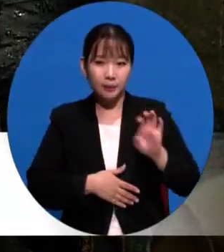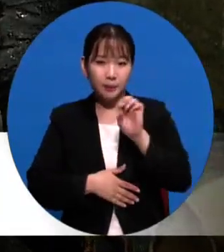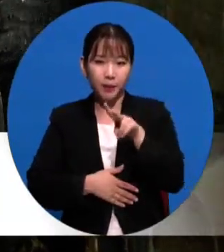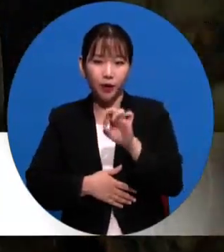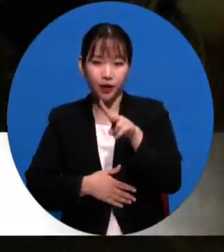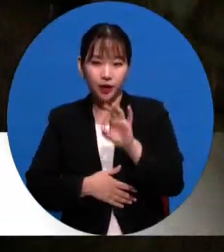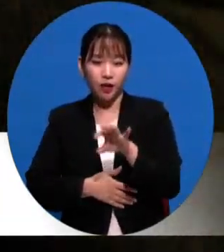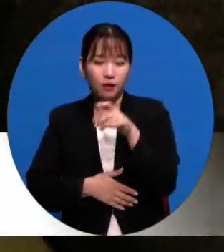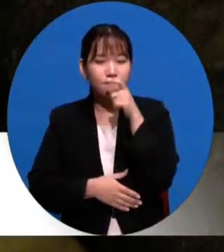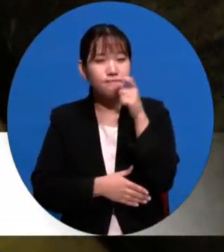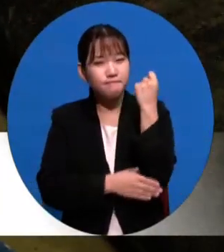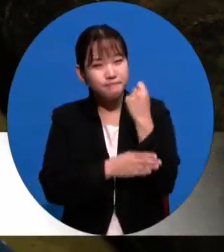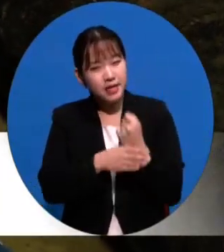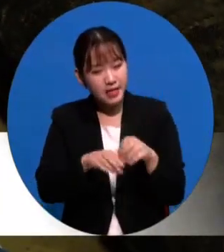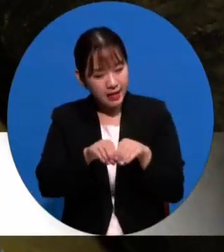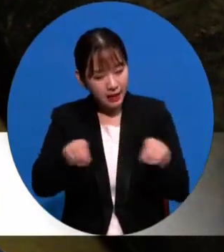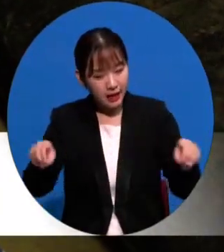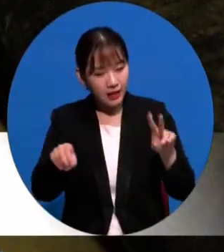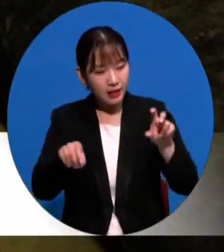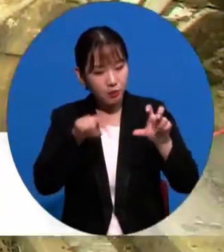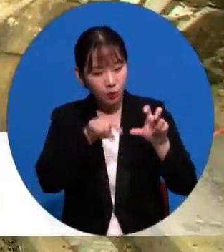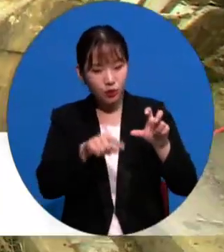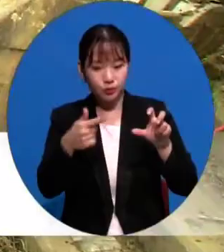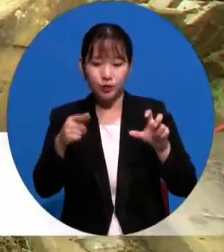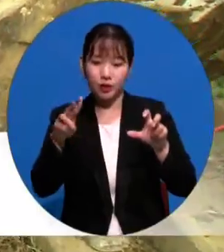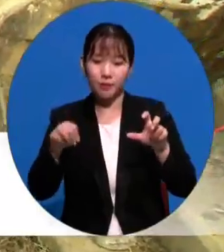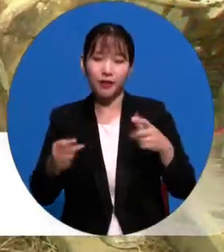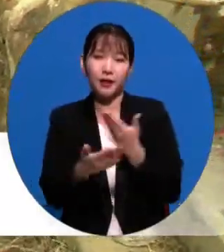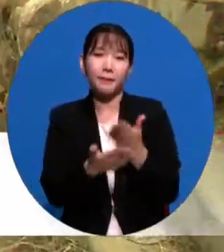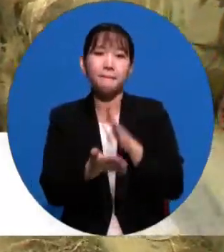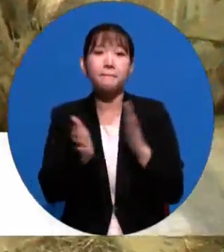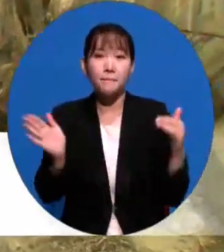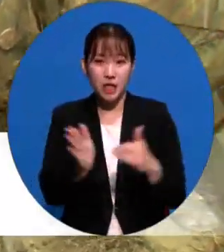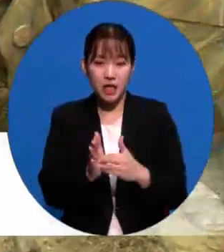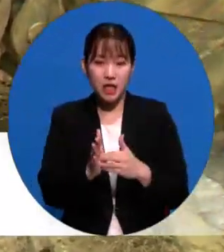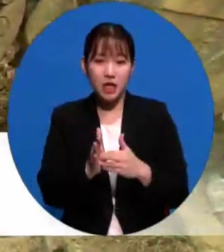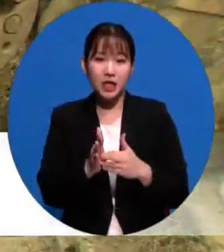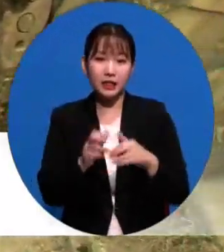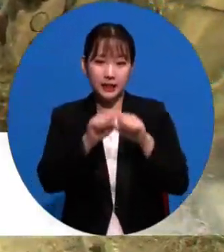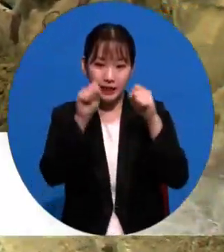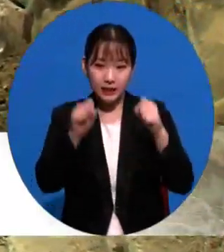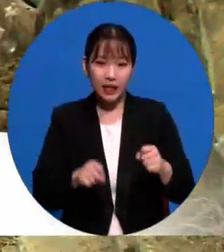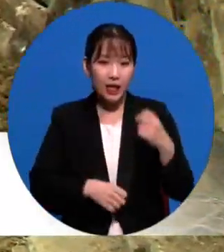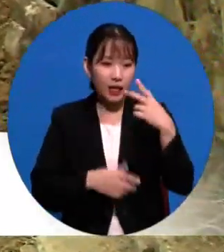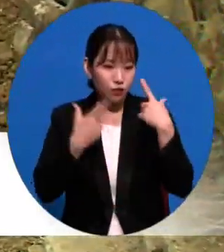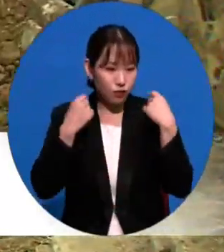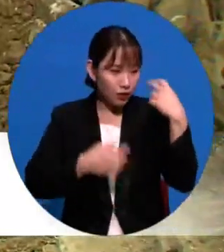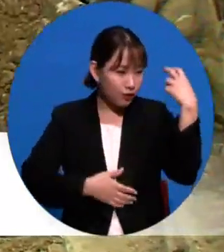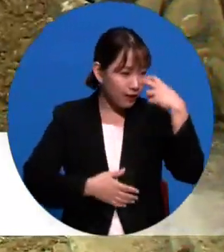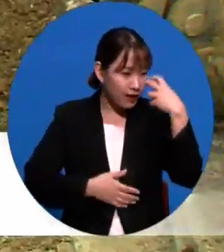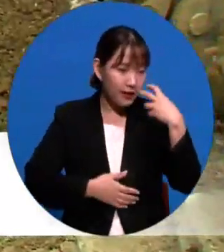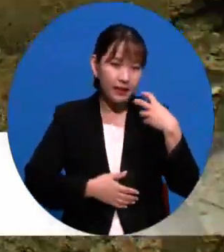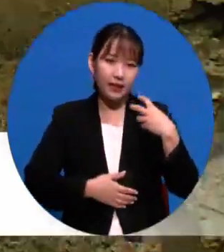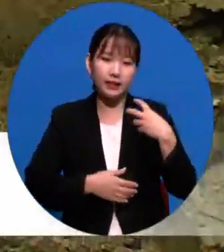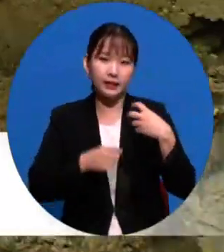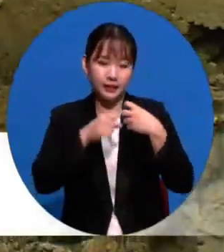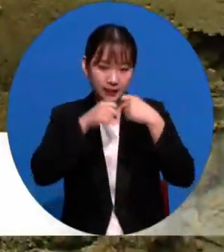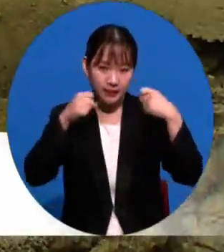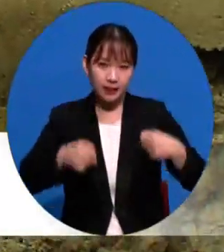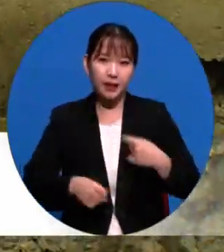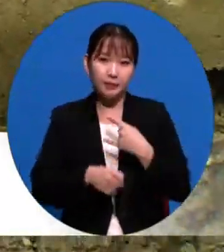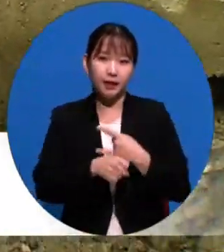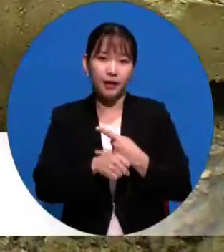병영면의 노후 상수도 관망 25.6km를 정비하고 블록 시스템 및 유지 관리 시스템을 구축해 사업